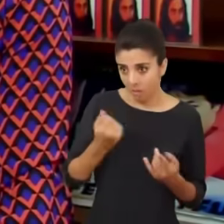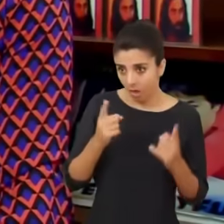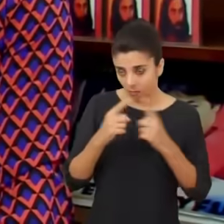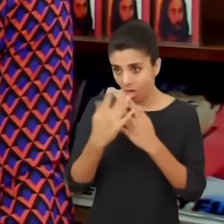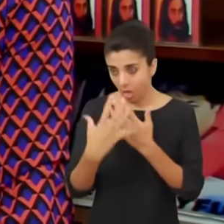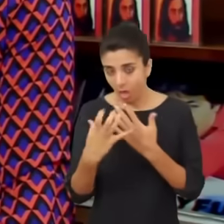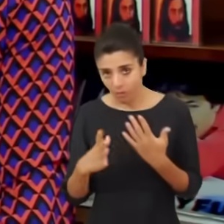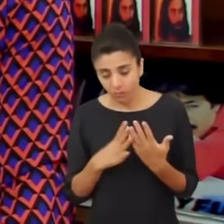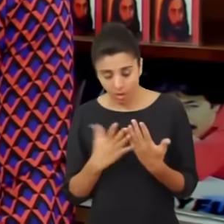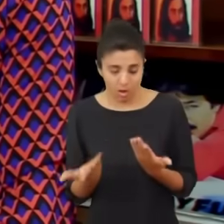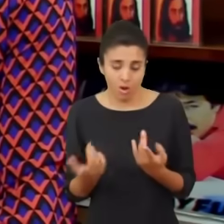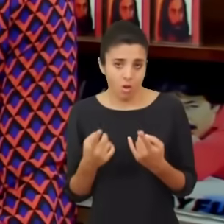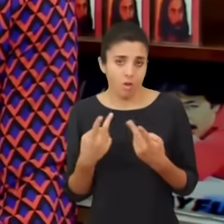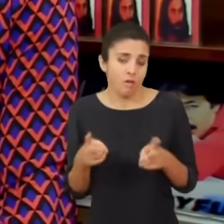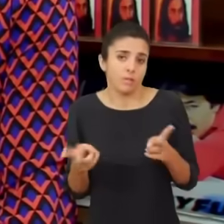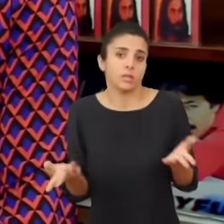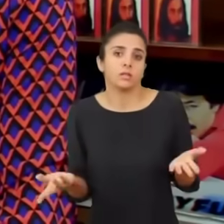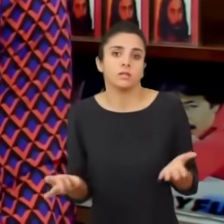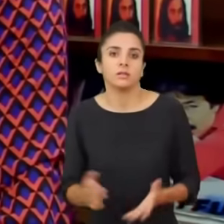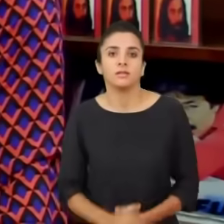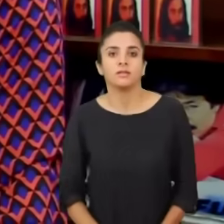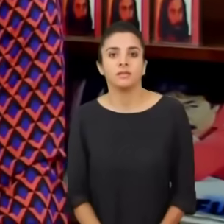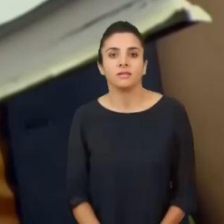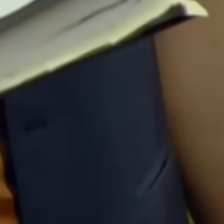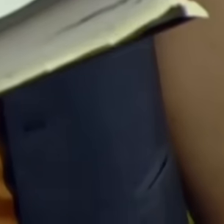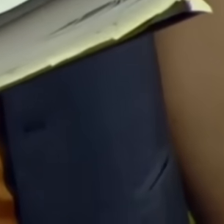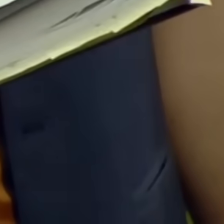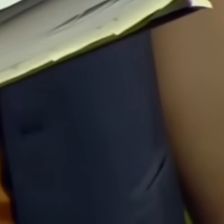ciddi ciddi bir cevap beklerken Ergun geldi.